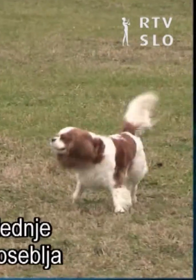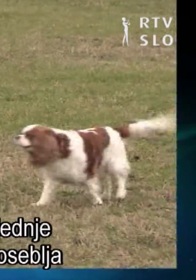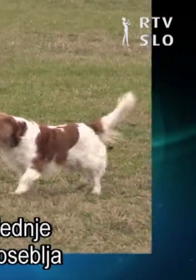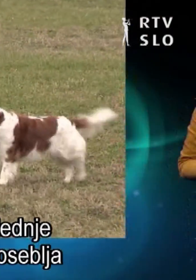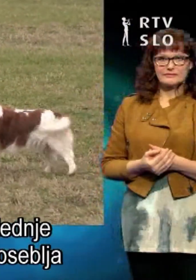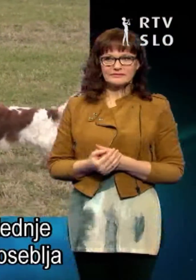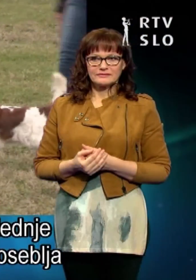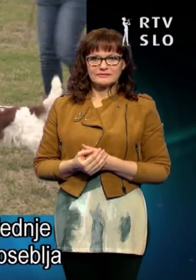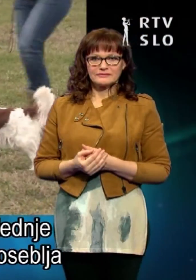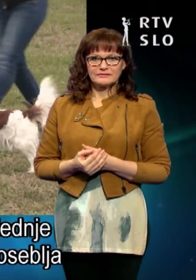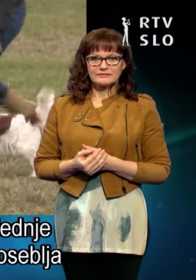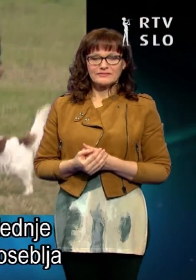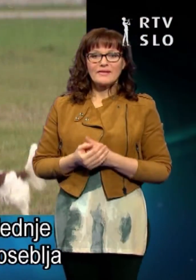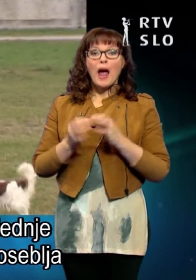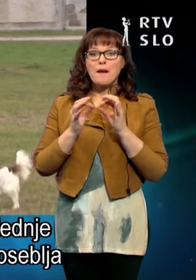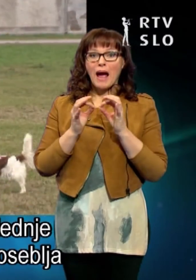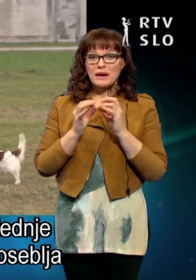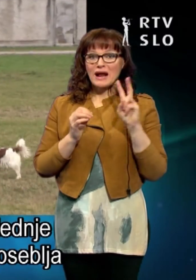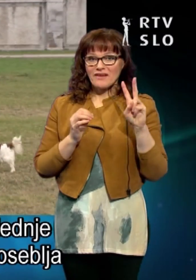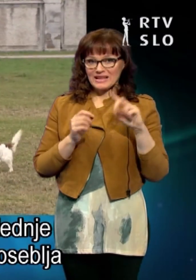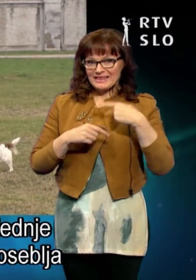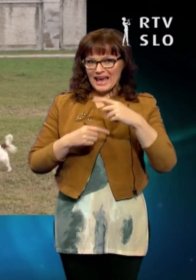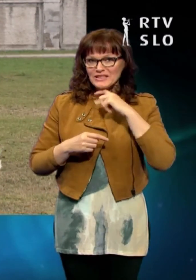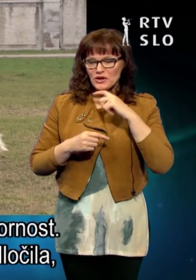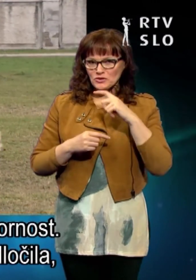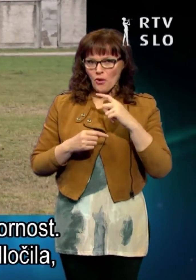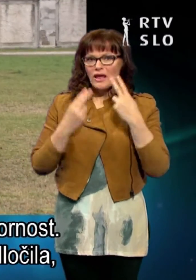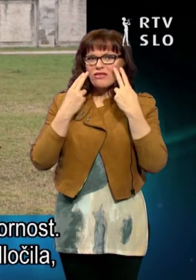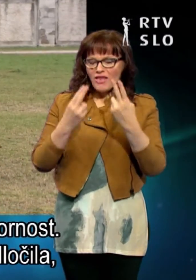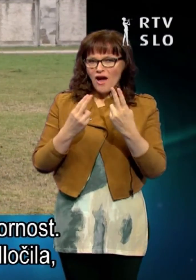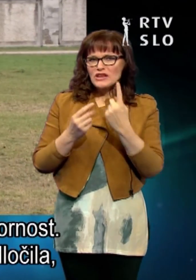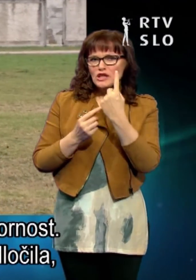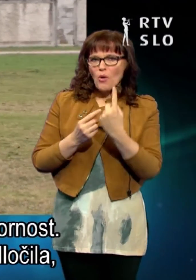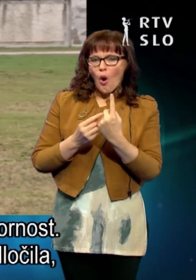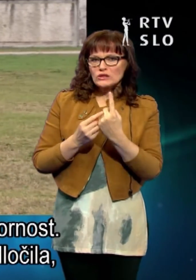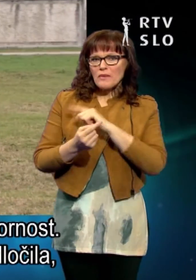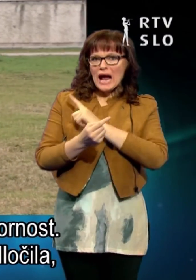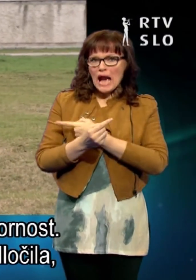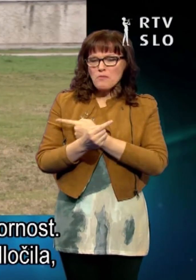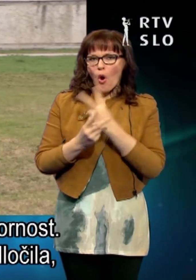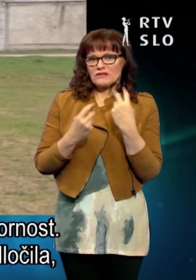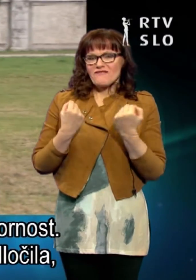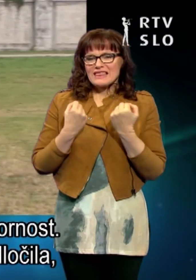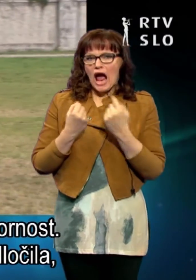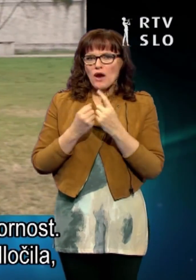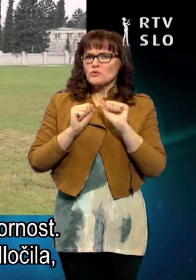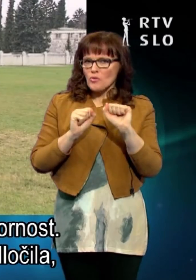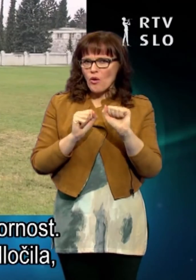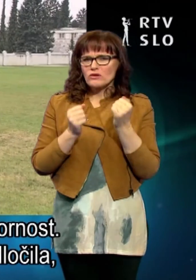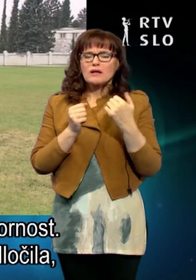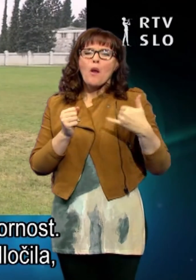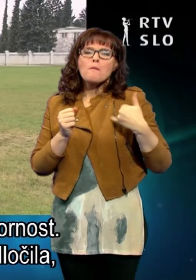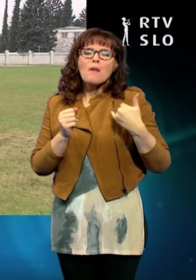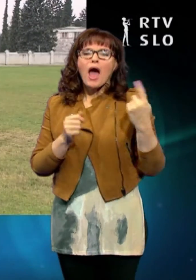Barbara Vegel iz naslednje zgodbe že na videz pooseblja krepost, vitalnost in upornost. Že zelo mlada